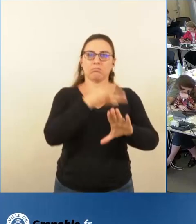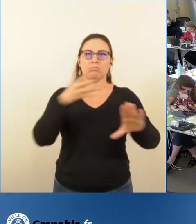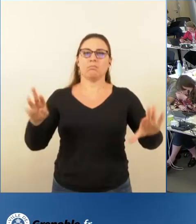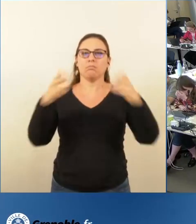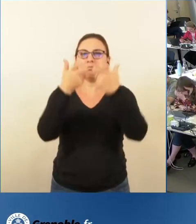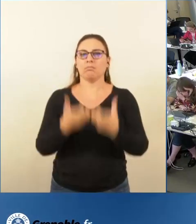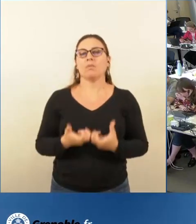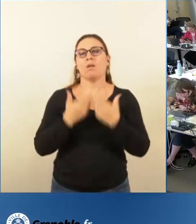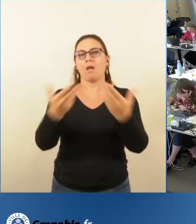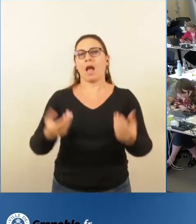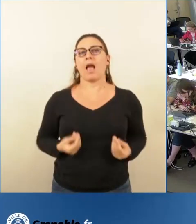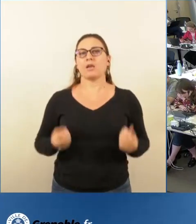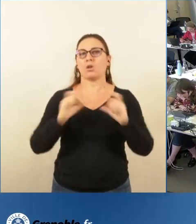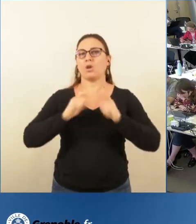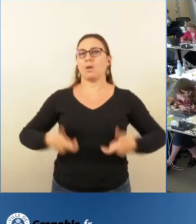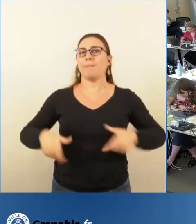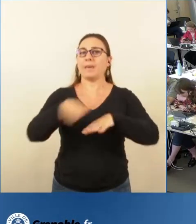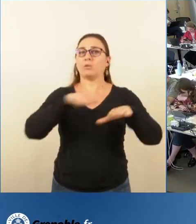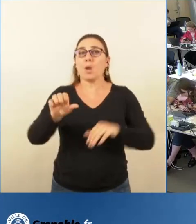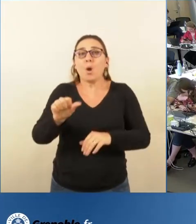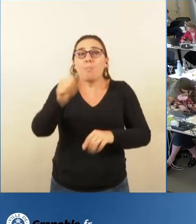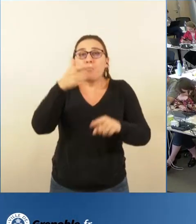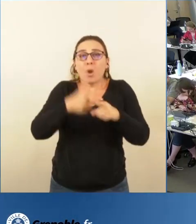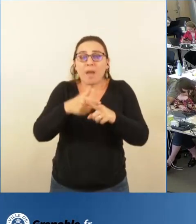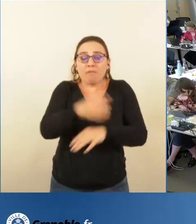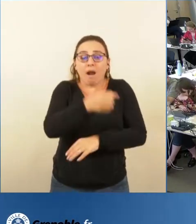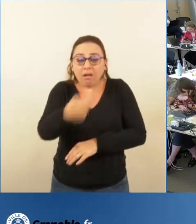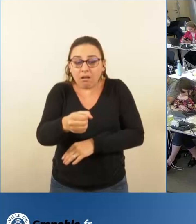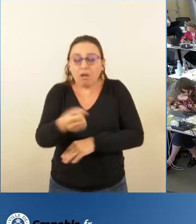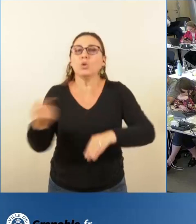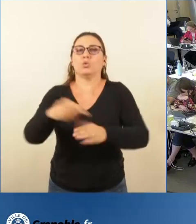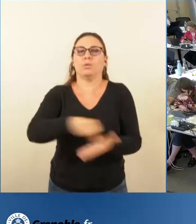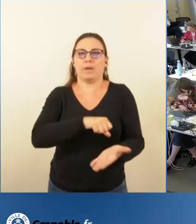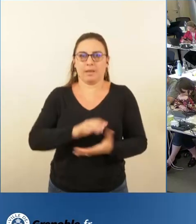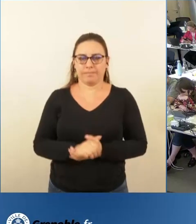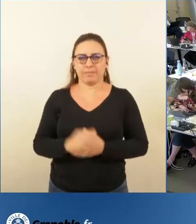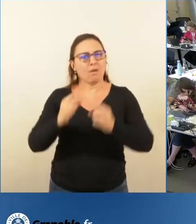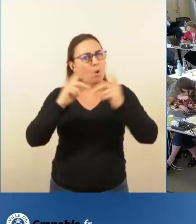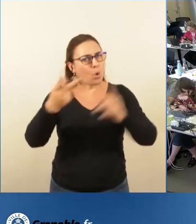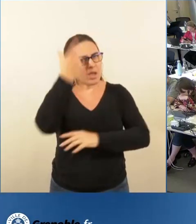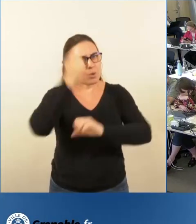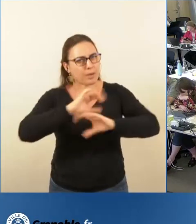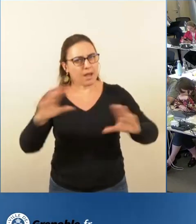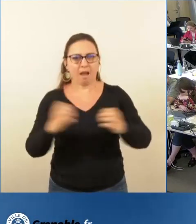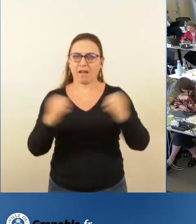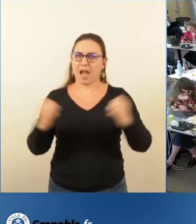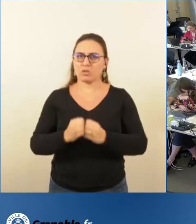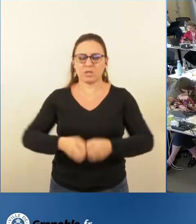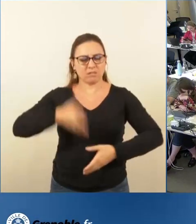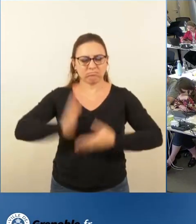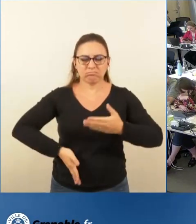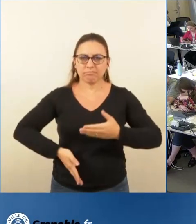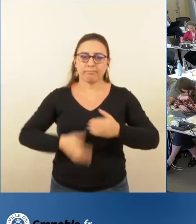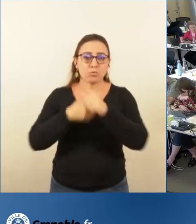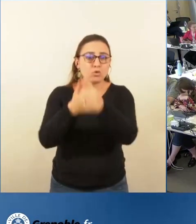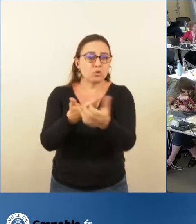périscolaire dès la première fréquentation nous avons bien compris que la fin de la gratuité s'inscrit dans un principe de